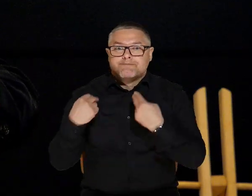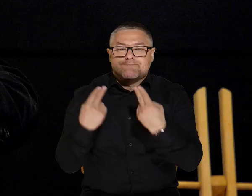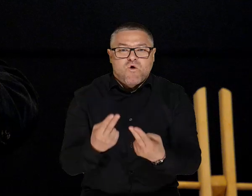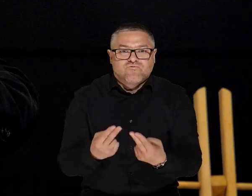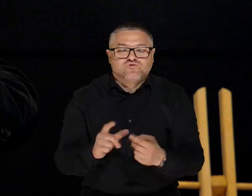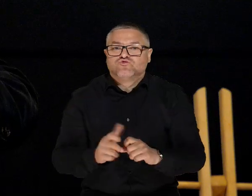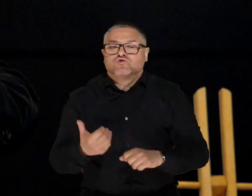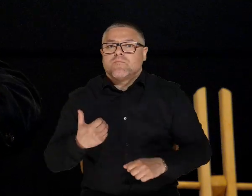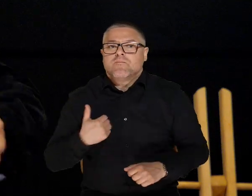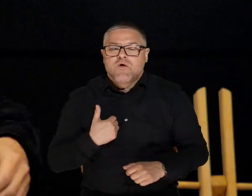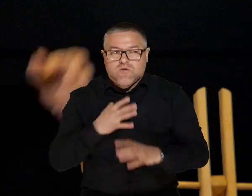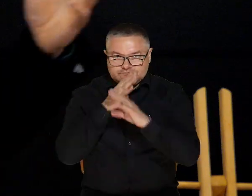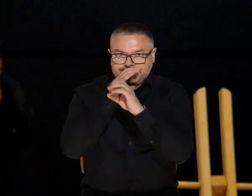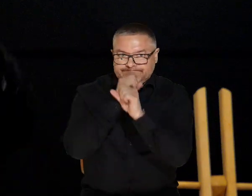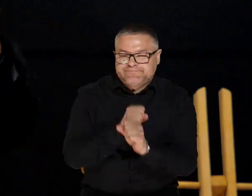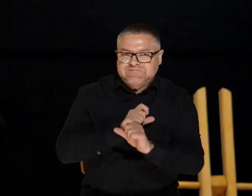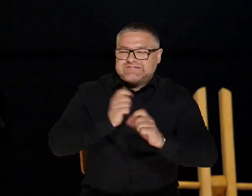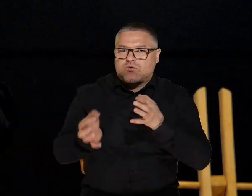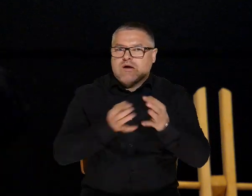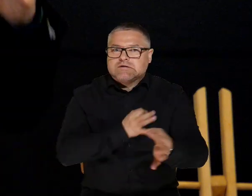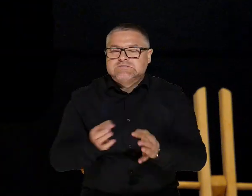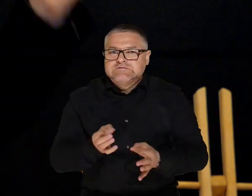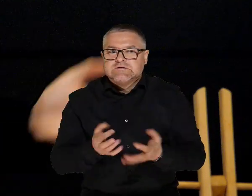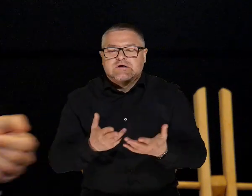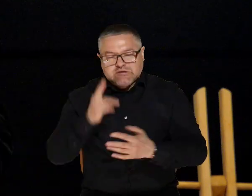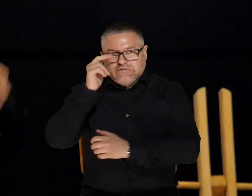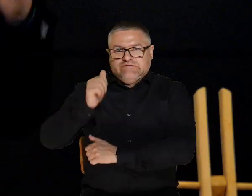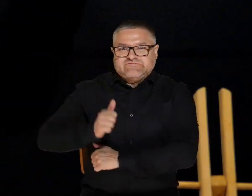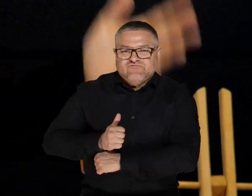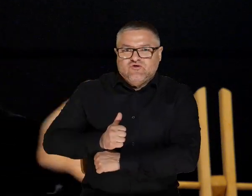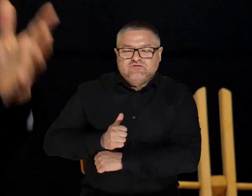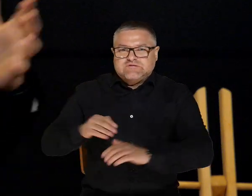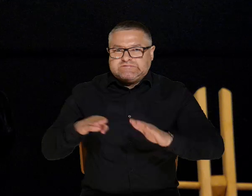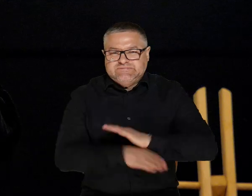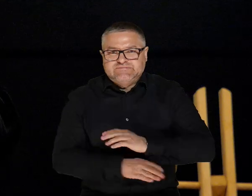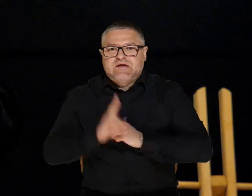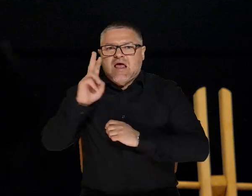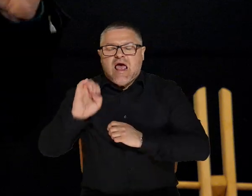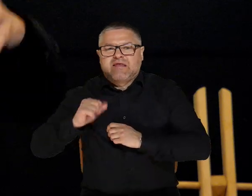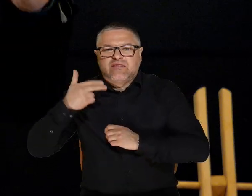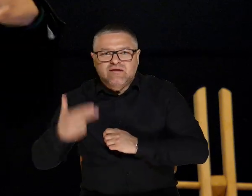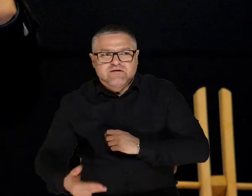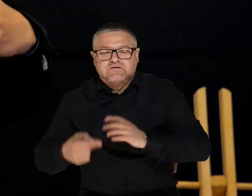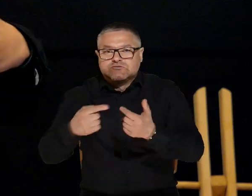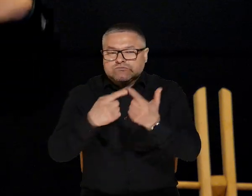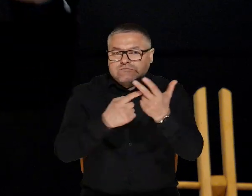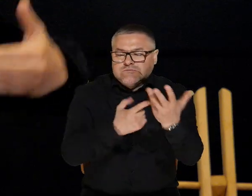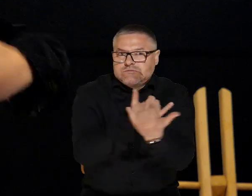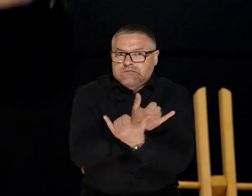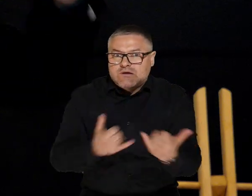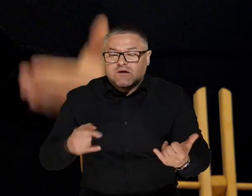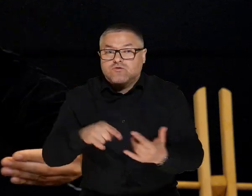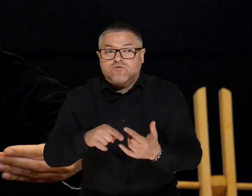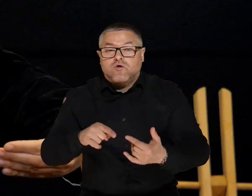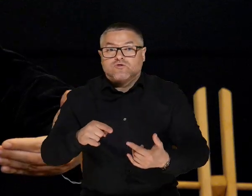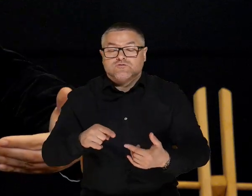co zostało wtedy przemilczane, tak, cała historia, potem historia żołnierzy wyklętych, Katynia i one stają się jakoś, znaczy one powracają, ale w